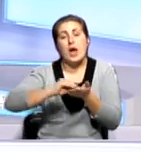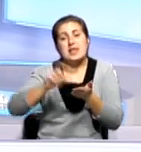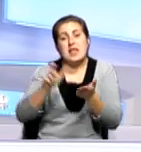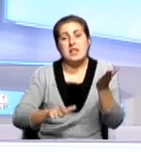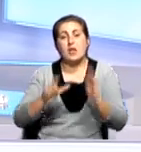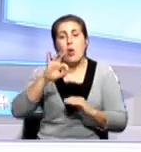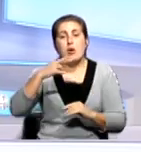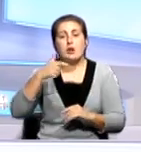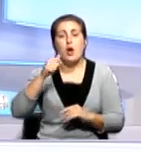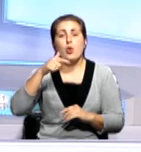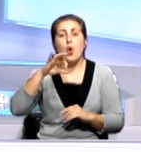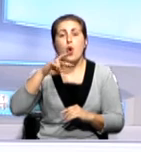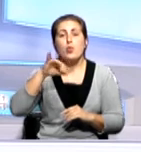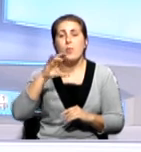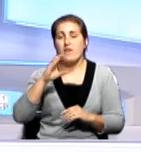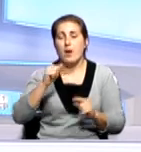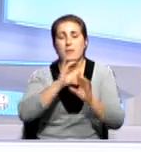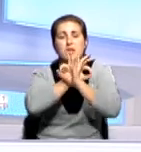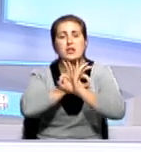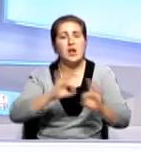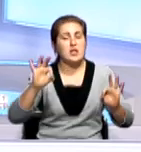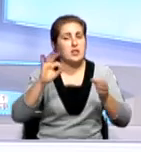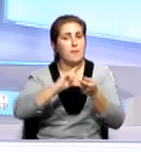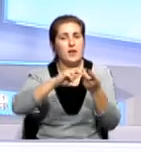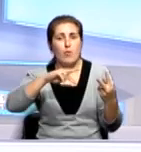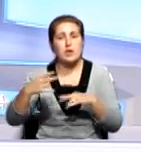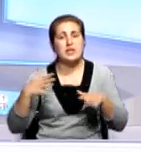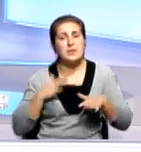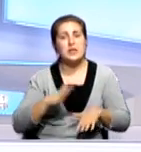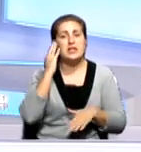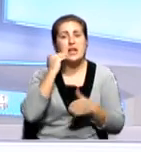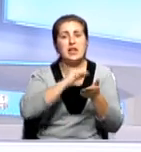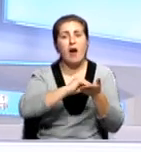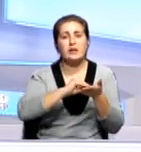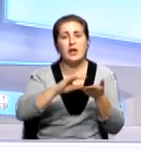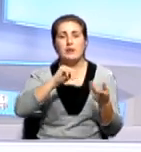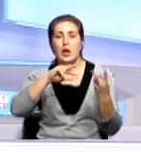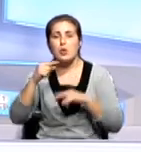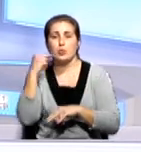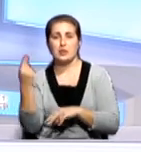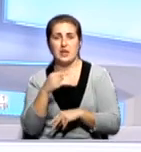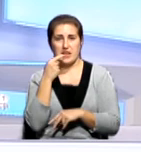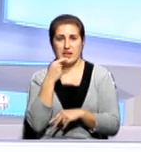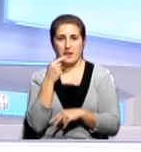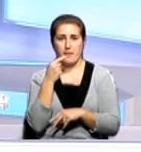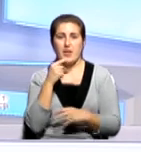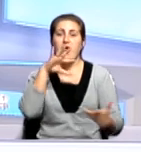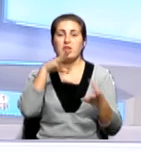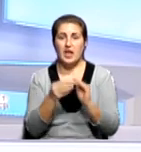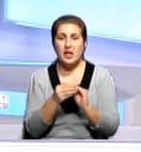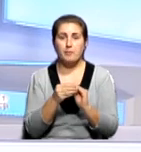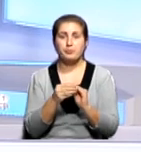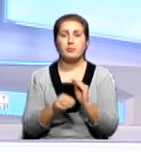Ольга Голубева Она прекрасна переводит стихи крымско-татарских авторов на русский язык в целом